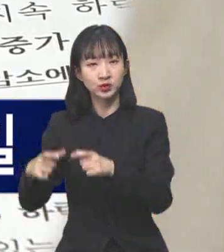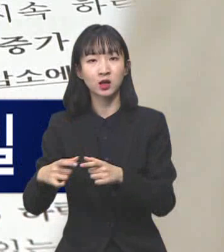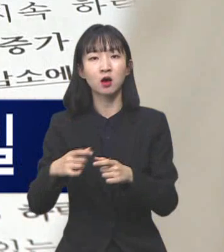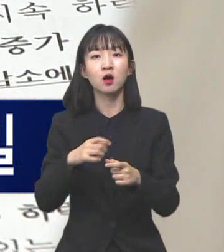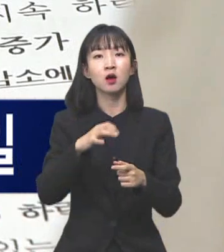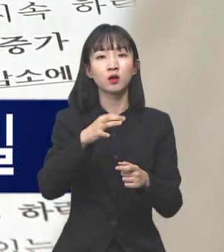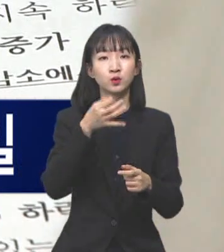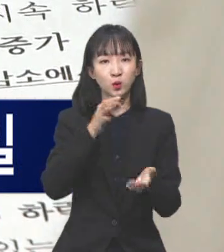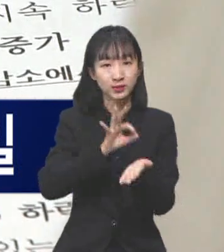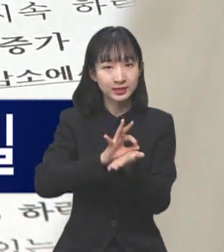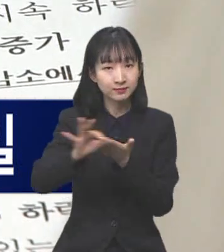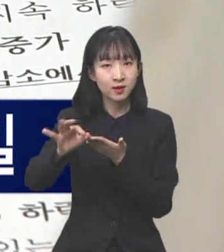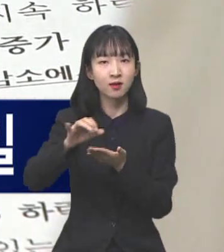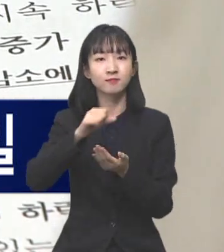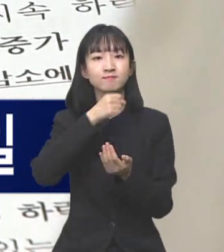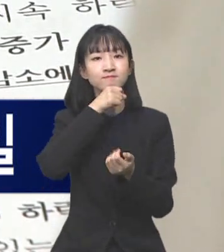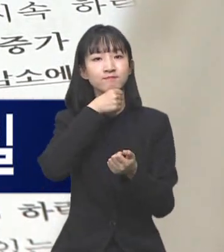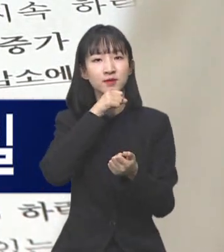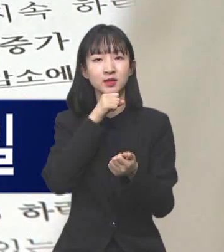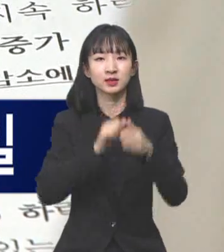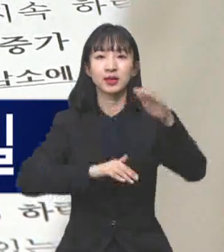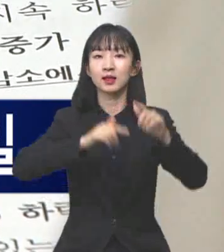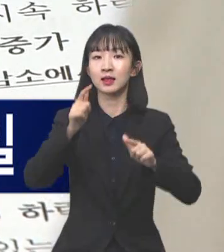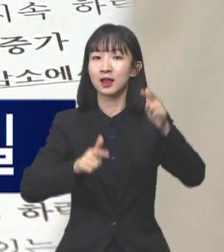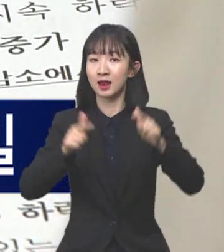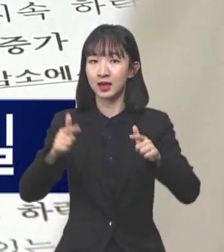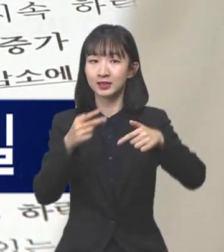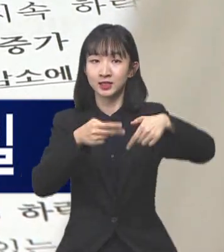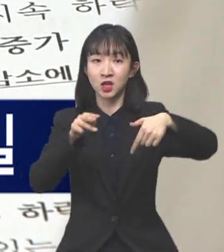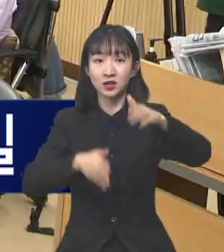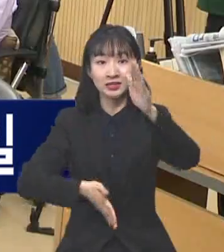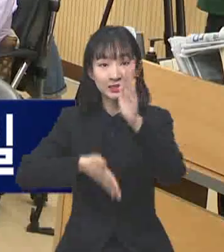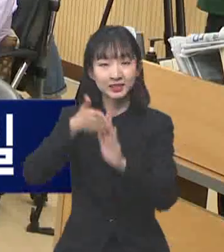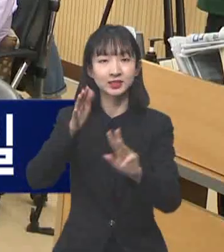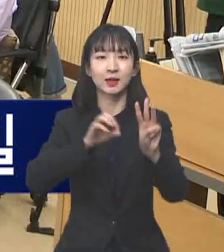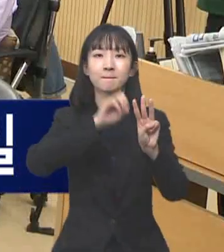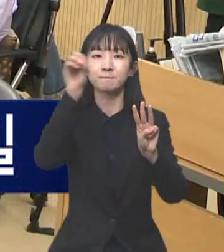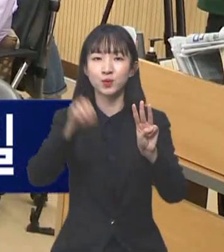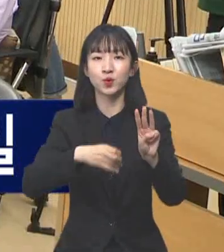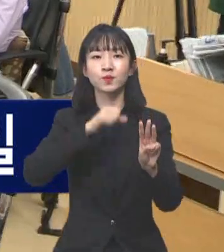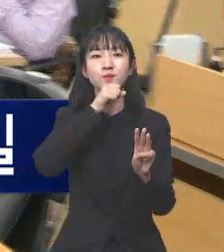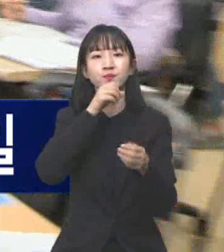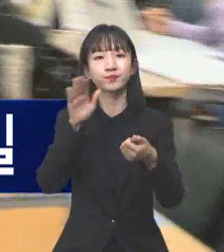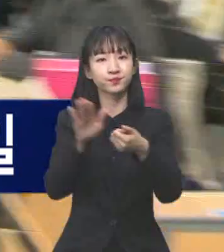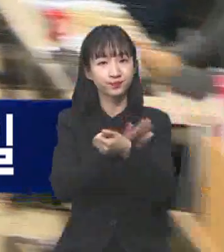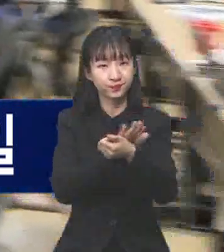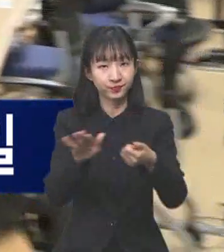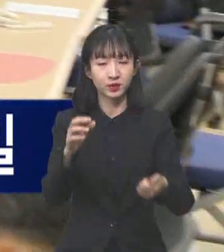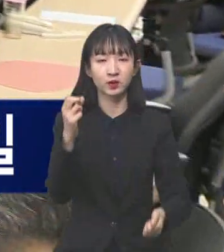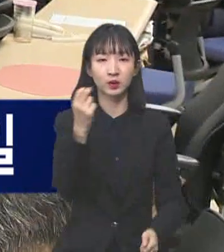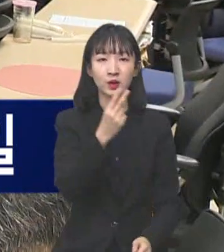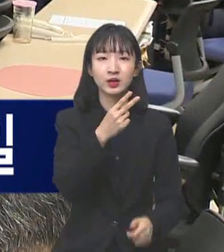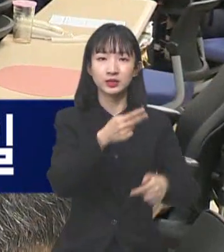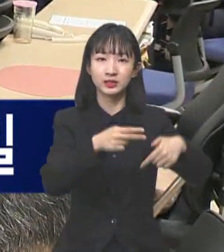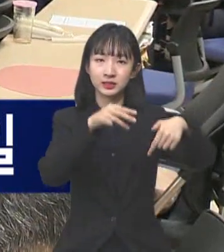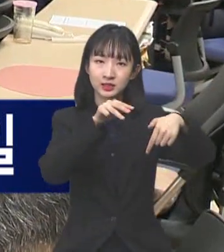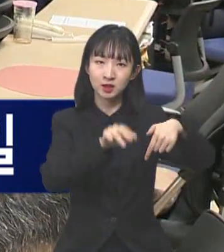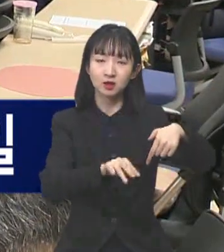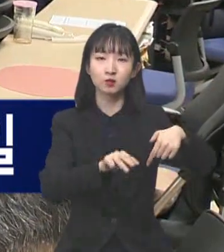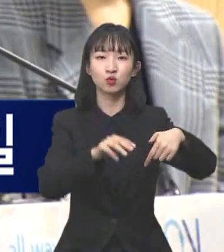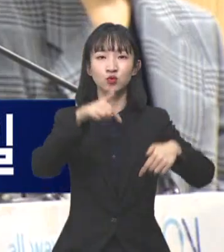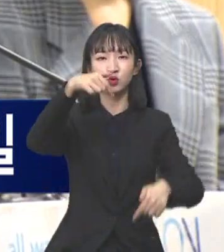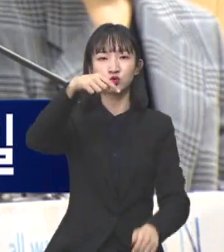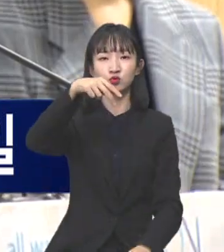요율을 통일하고 인천시 제공 캐쉬백은 3% 로 조정합니다 또한 인천이 볼 상품과 인천 굿즈 참여업체